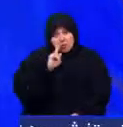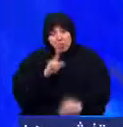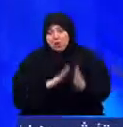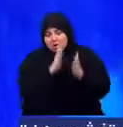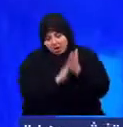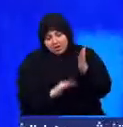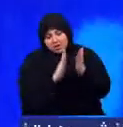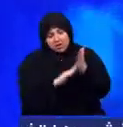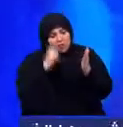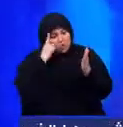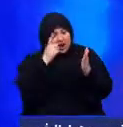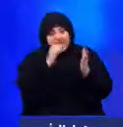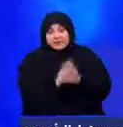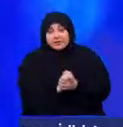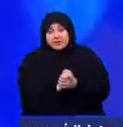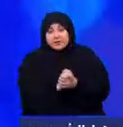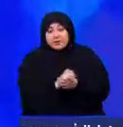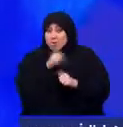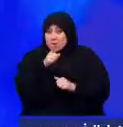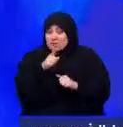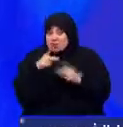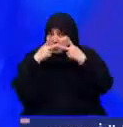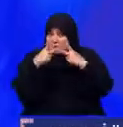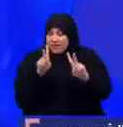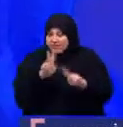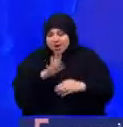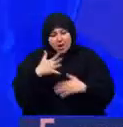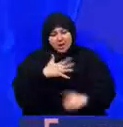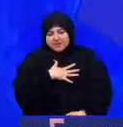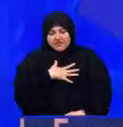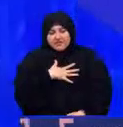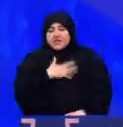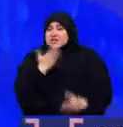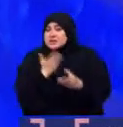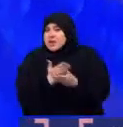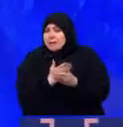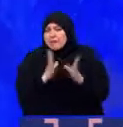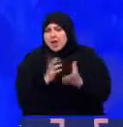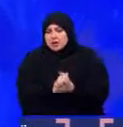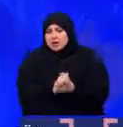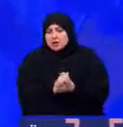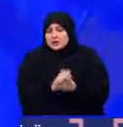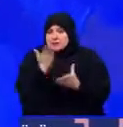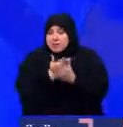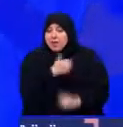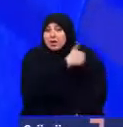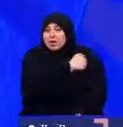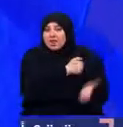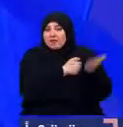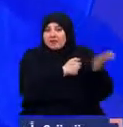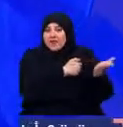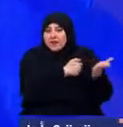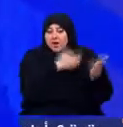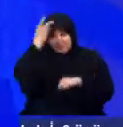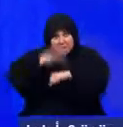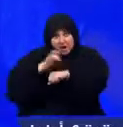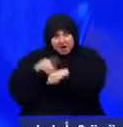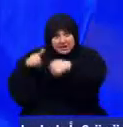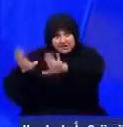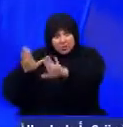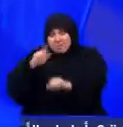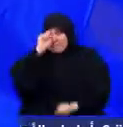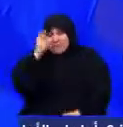نعم هذه مخاطرة، وهي غير مقبولة أخلاقيا عندما يكون اللقاح موجود. قد تكون